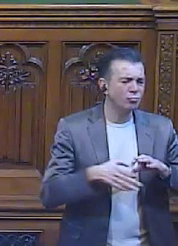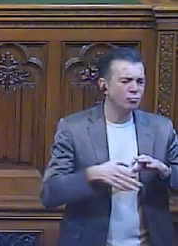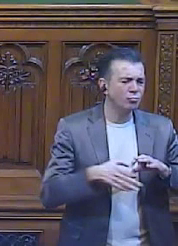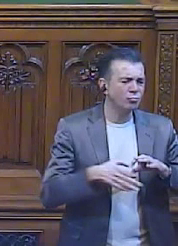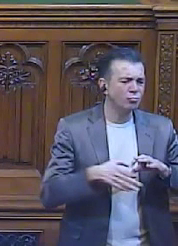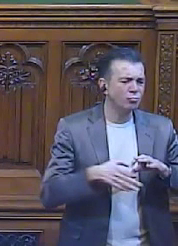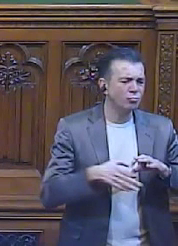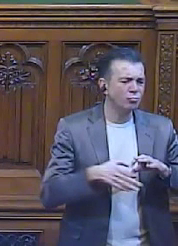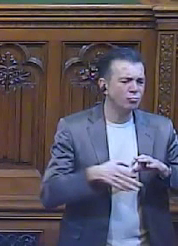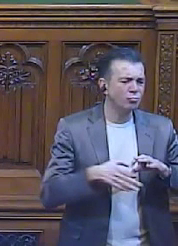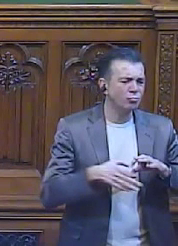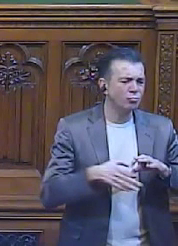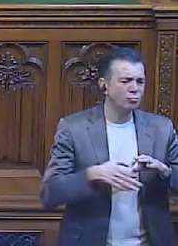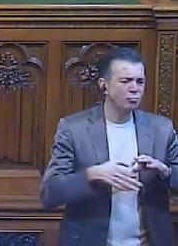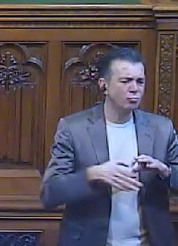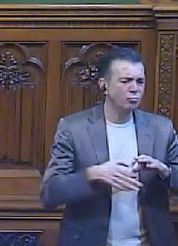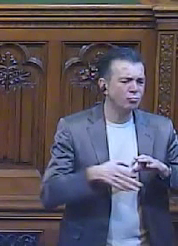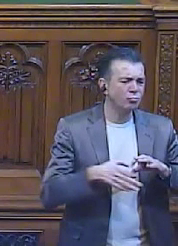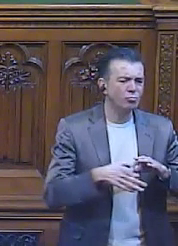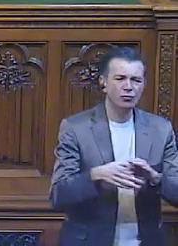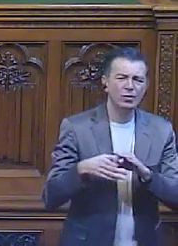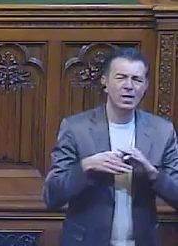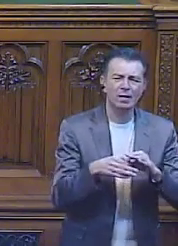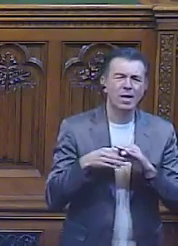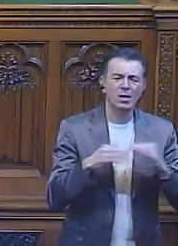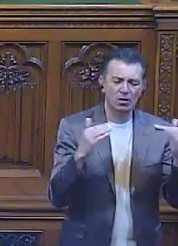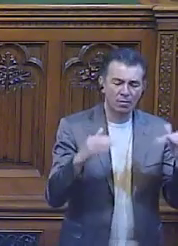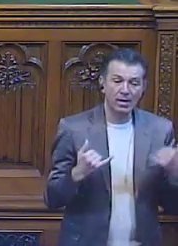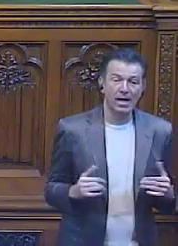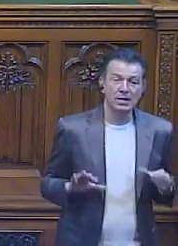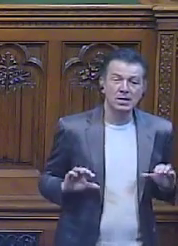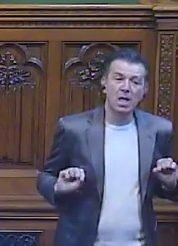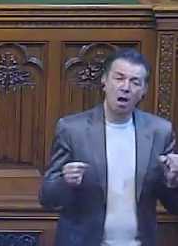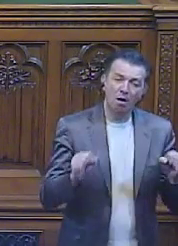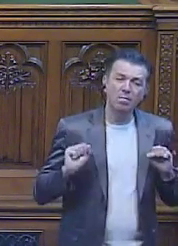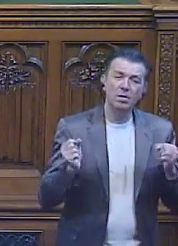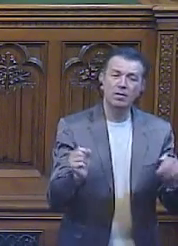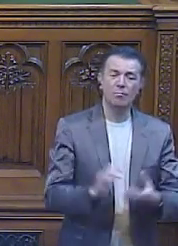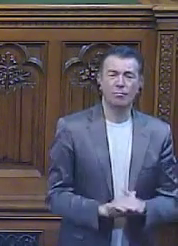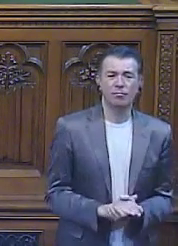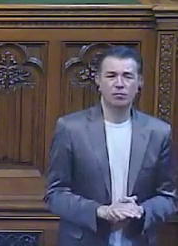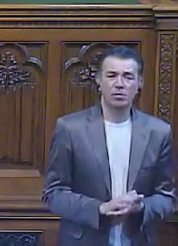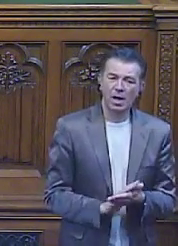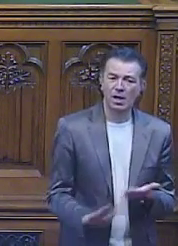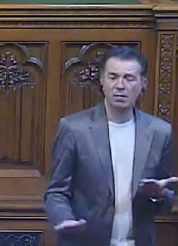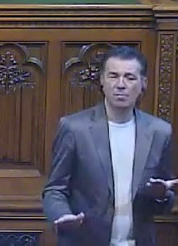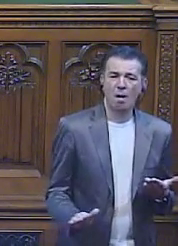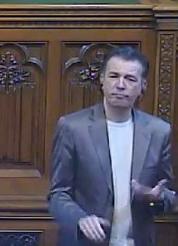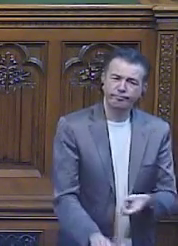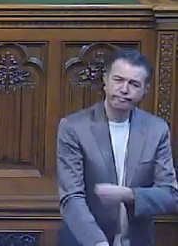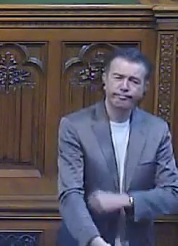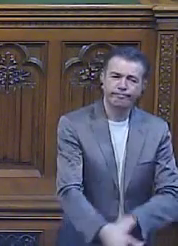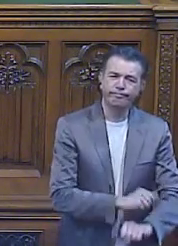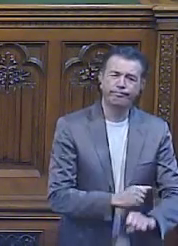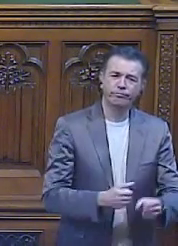alle Gesellschaftsschichten, die jetzt aktiv geworden sind, die einfach gehandelt